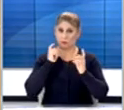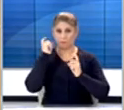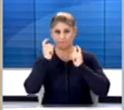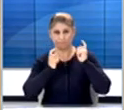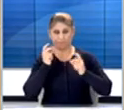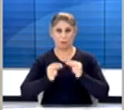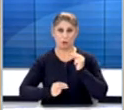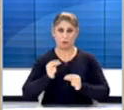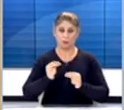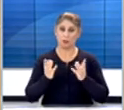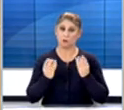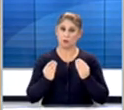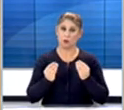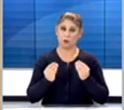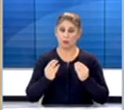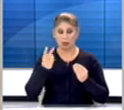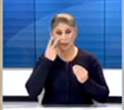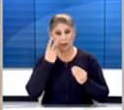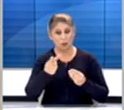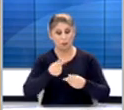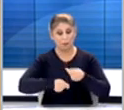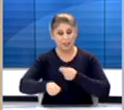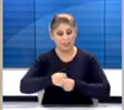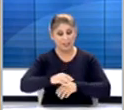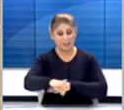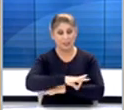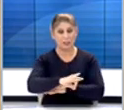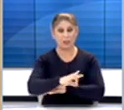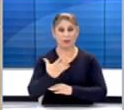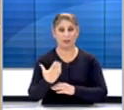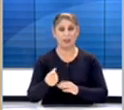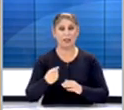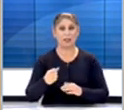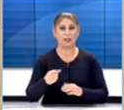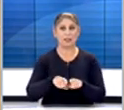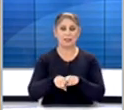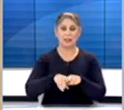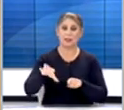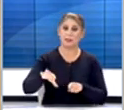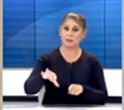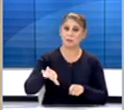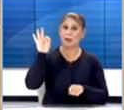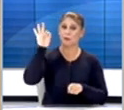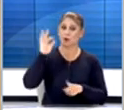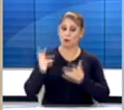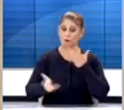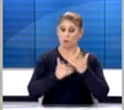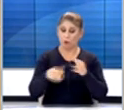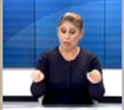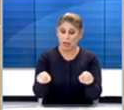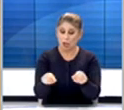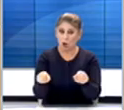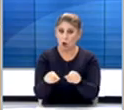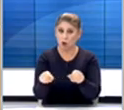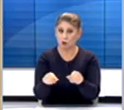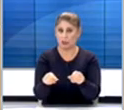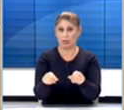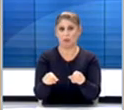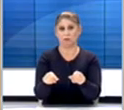πολύ. Να ξαναδούμε επιχειρησιακά σχέδια τα οποία έχουν να κάνουν με τις περιπτώσεις που η φωτιά προσεγγίζει αστικούς ιστούς.